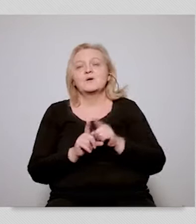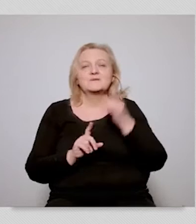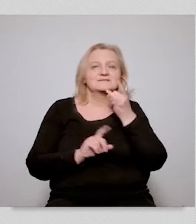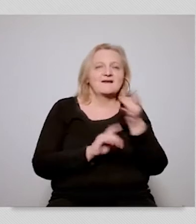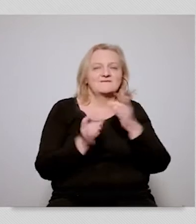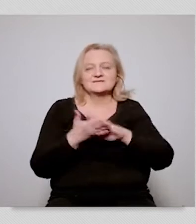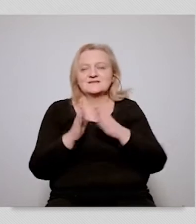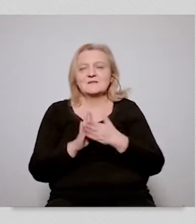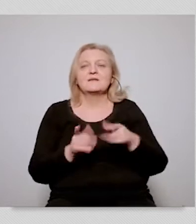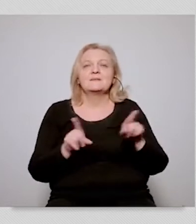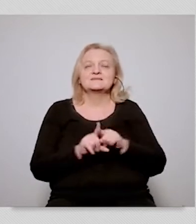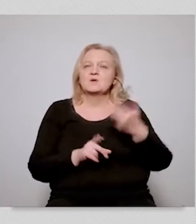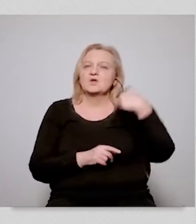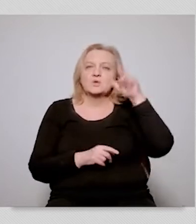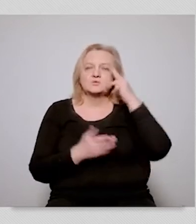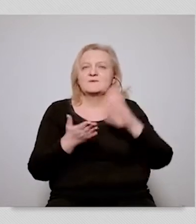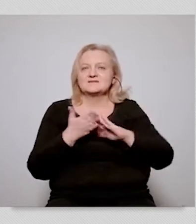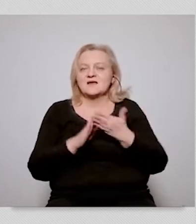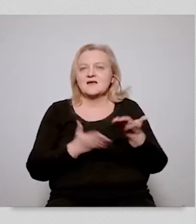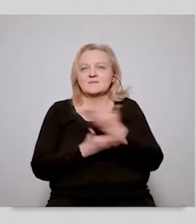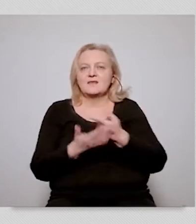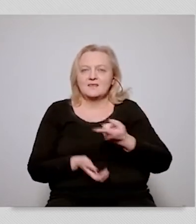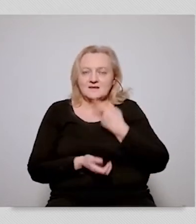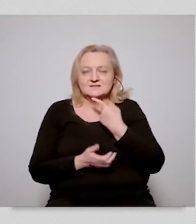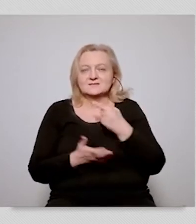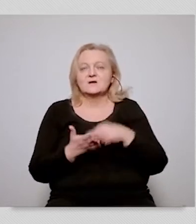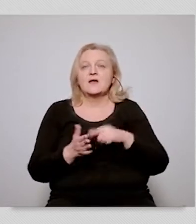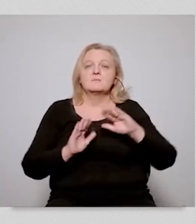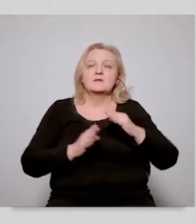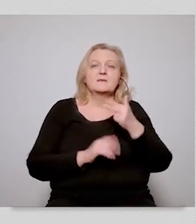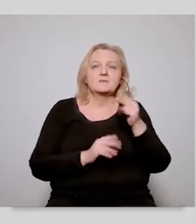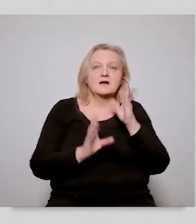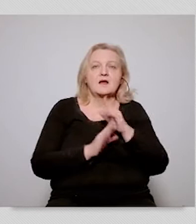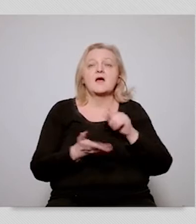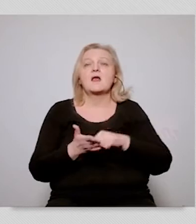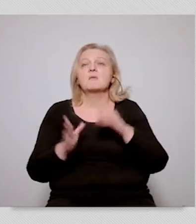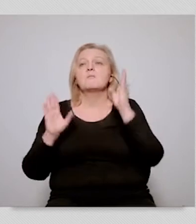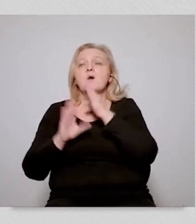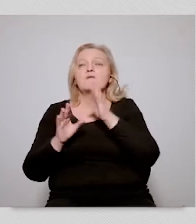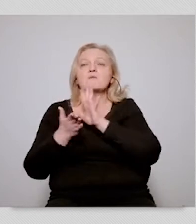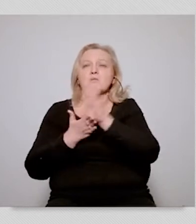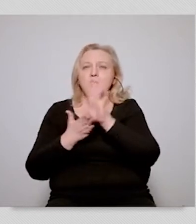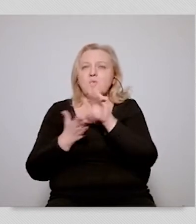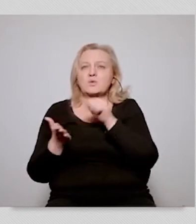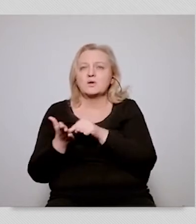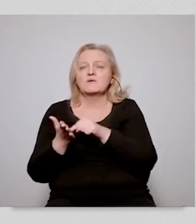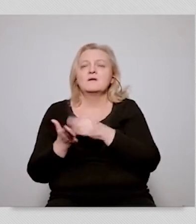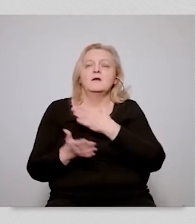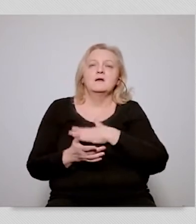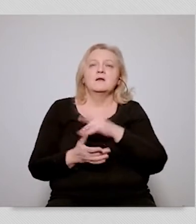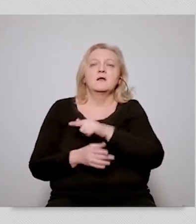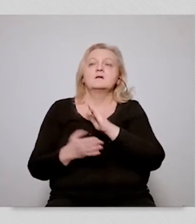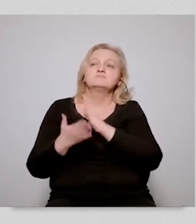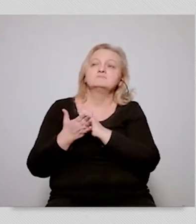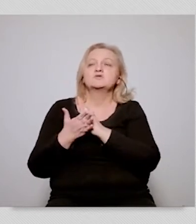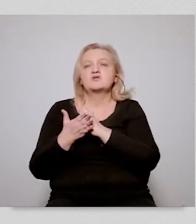niezrozumienia języków. To znaczy już w tej chwili, mniej w kontekście klimatu, ale na przykład zanieczyszczeń powietrza, no ulubioną grą klasy